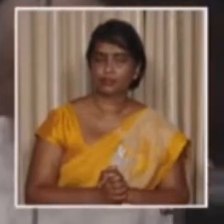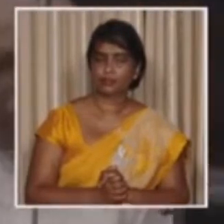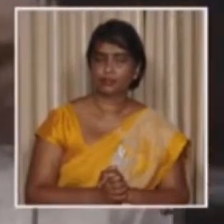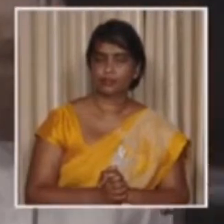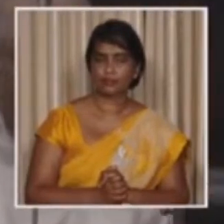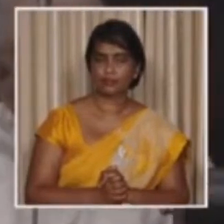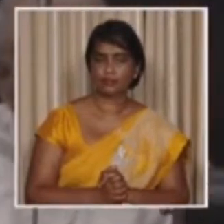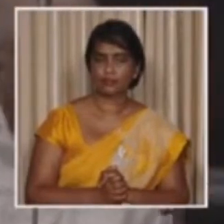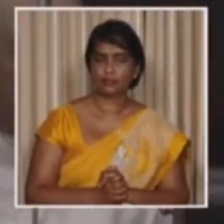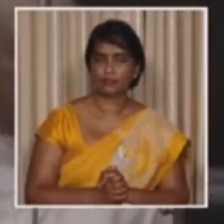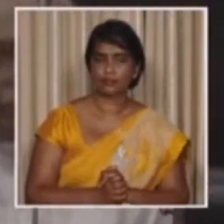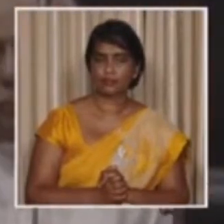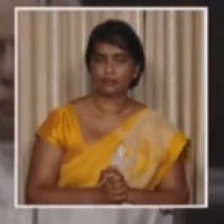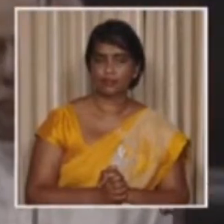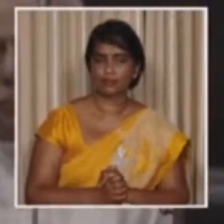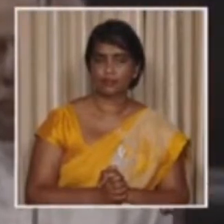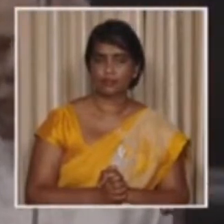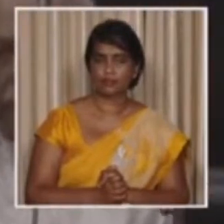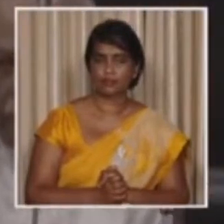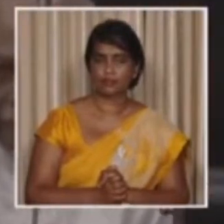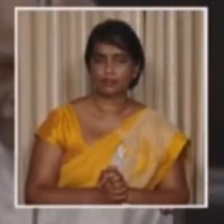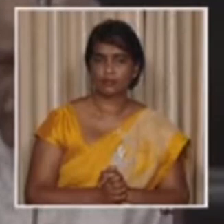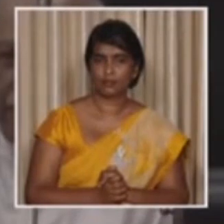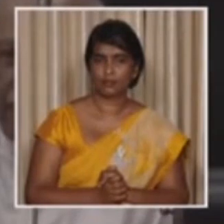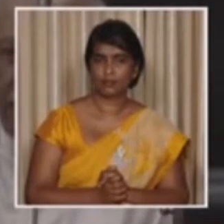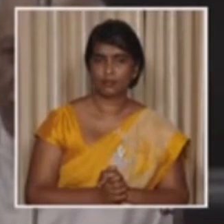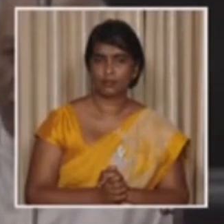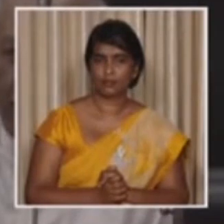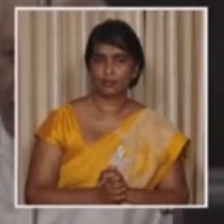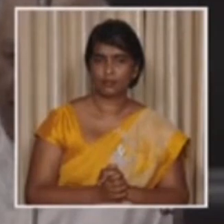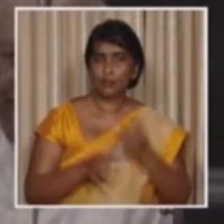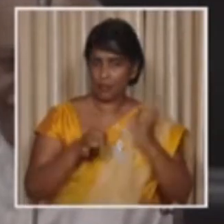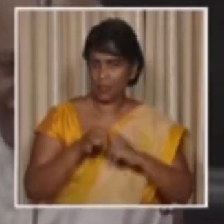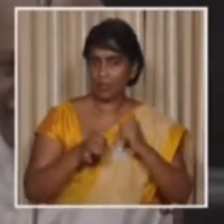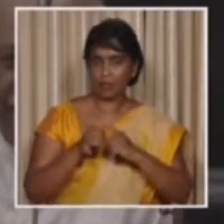ගරු කතානායකතුමනි මට මේ දුන්නේ නිසා හොඳයි මෙතුමා මේ ප්‍රශ්න